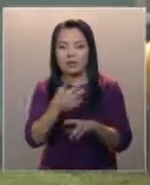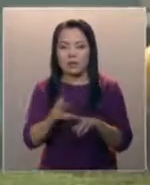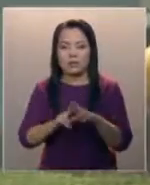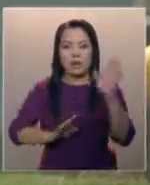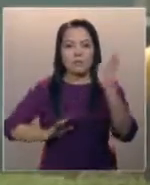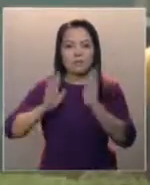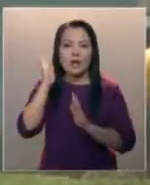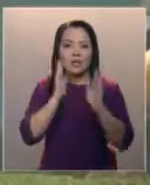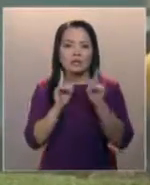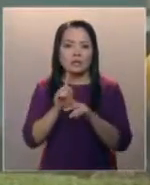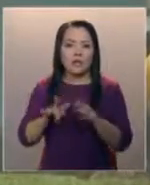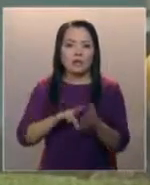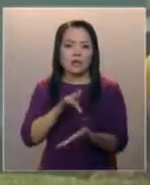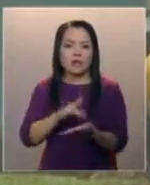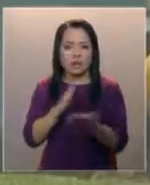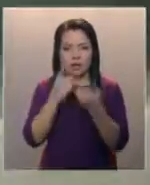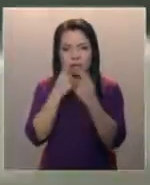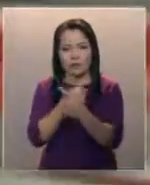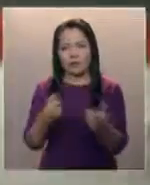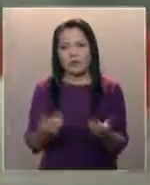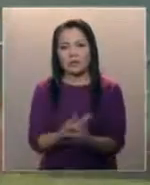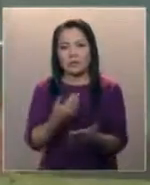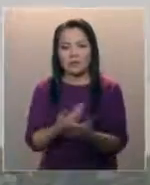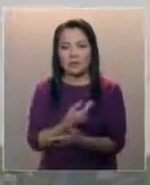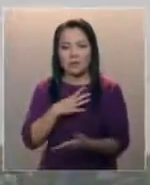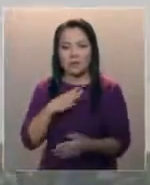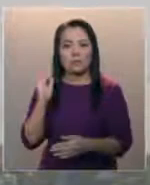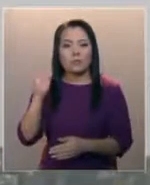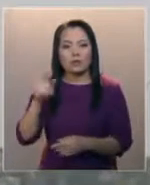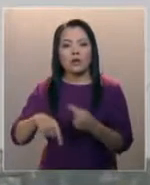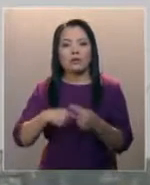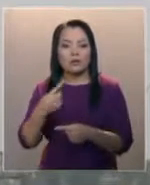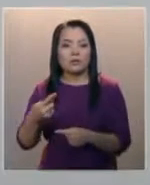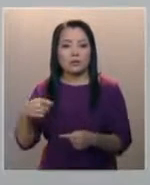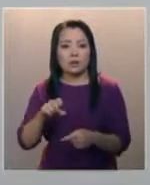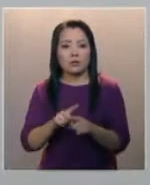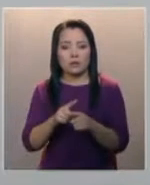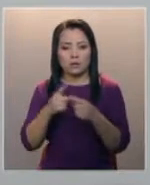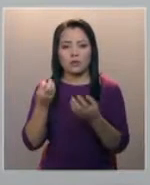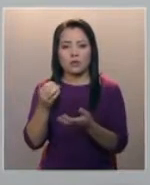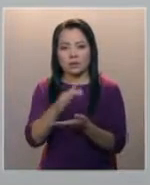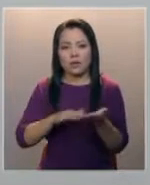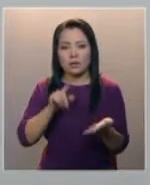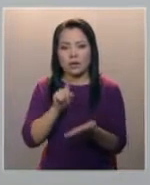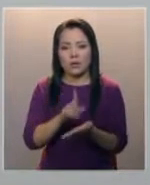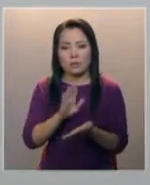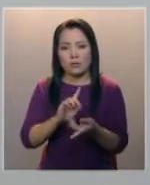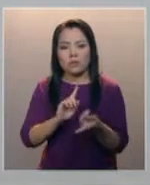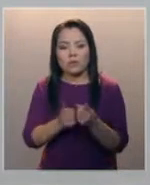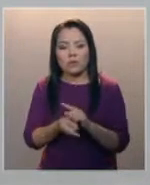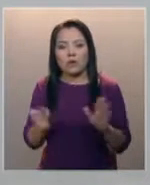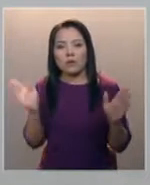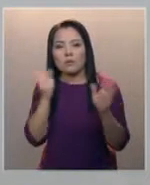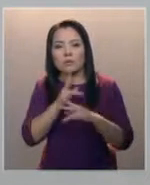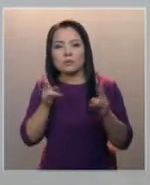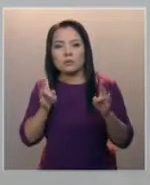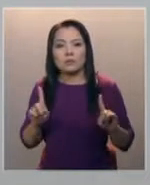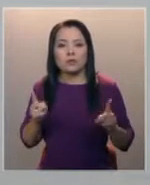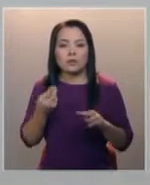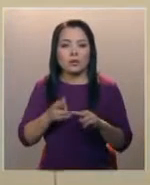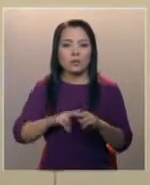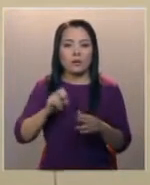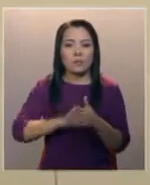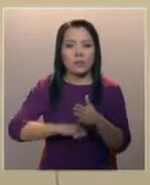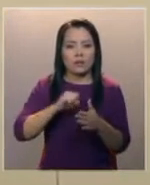Малайзияның метеорология департаменті бұл құбылыс алдағы аптаның басына дейін жалғасады деген хабар таратты. Айта кетейік, Малайзияны тұмшылап алған көк